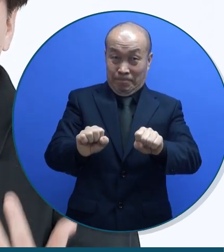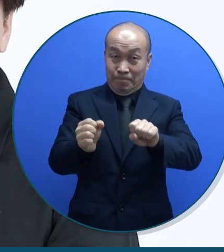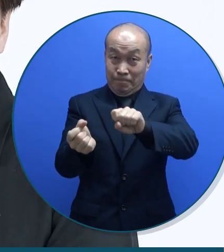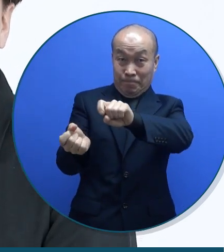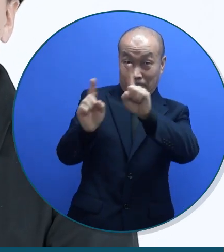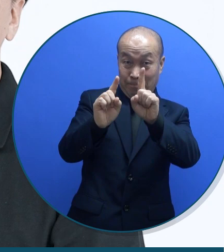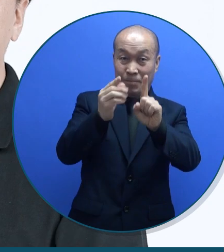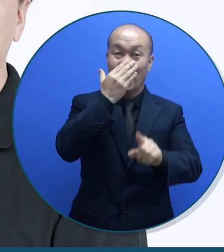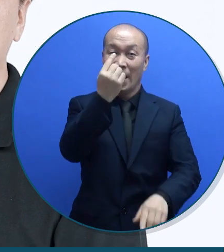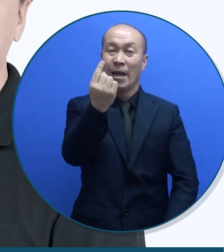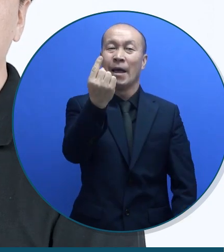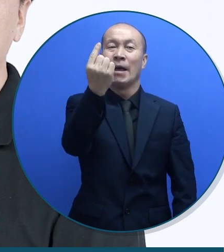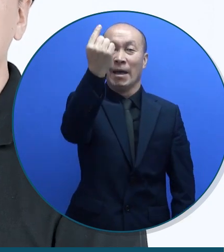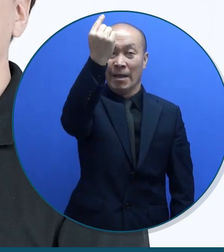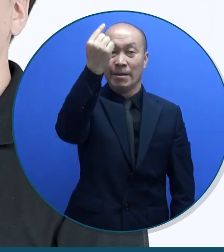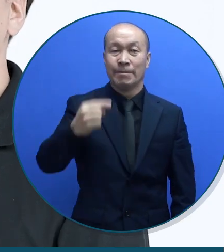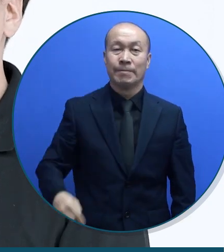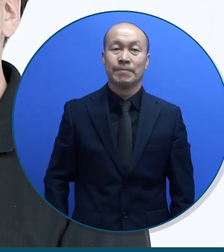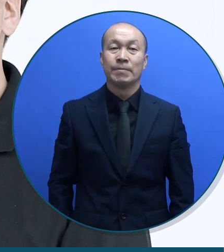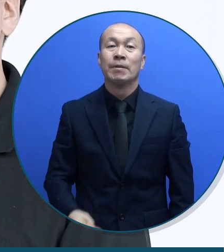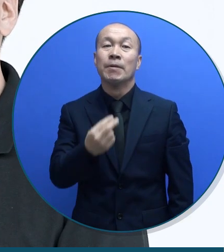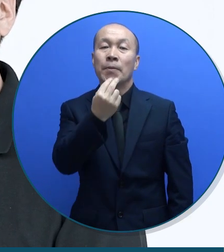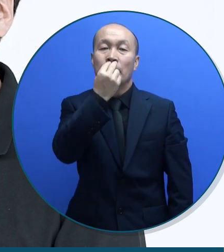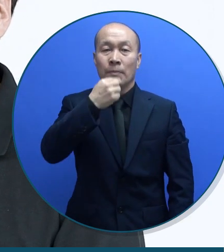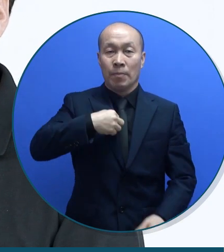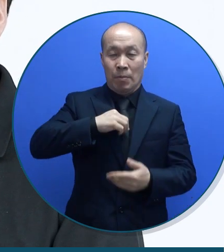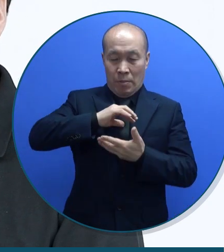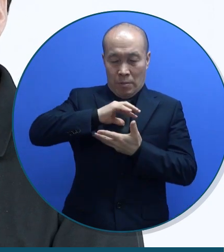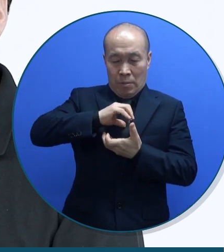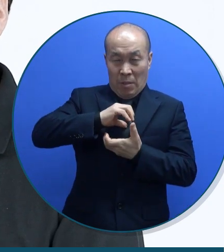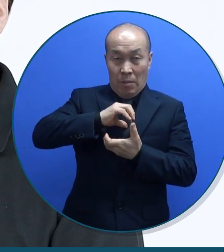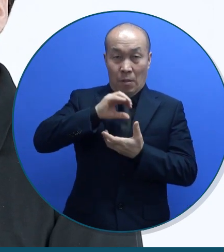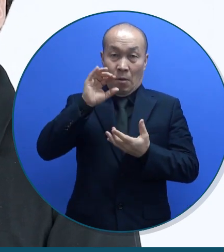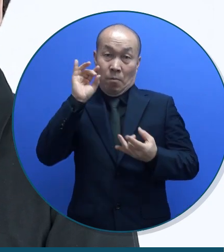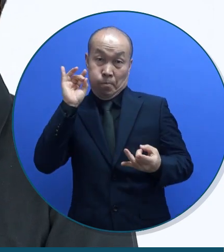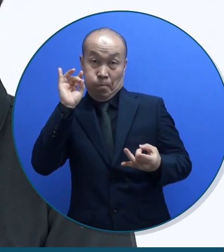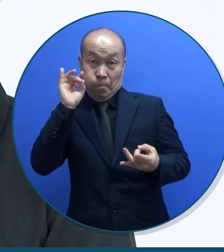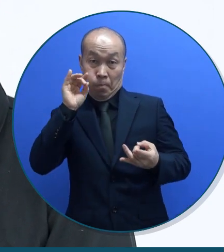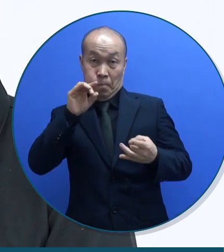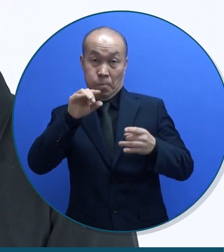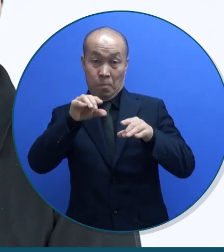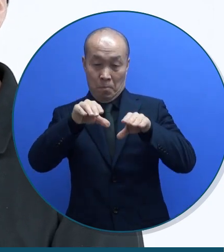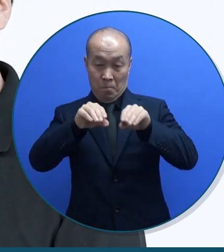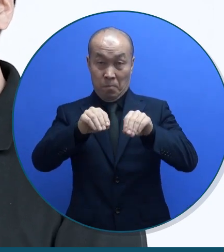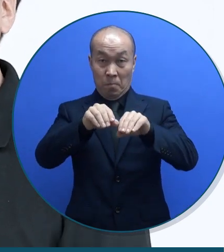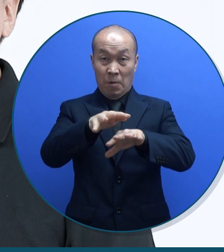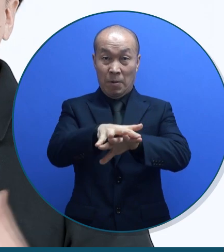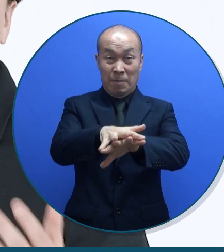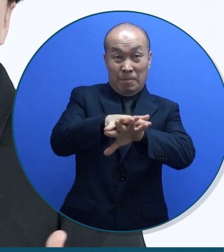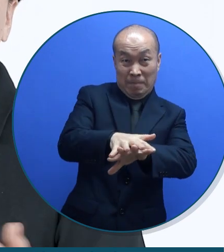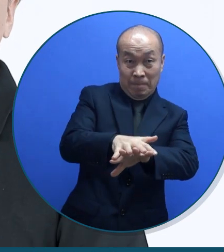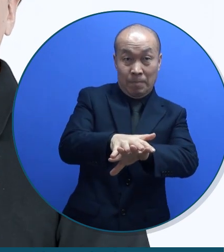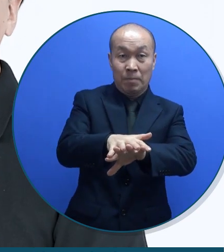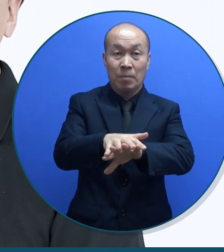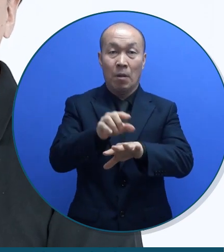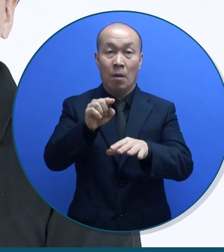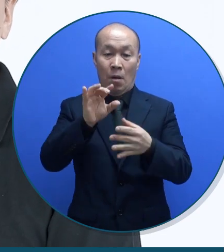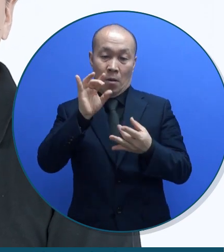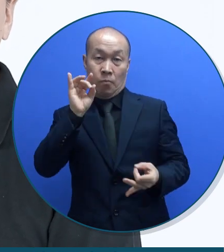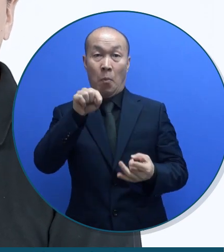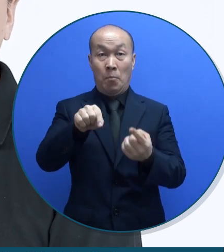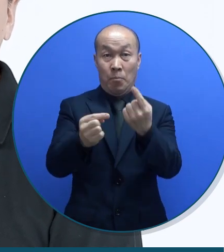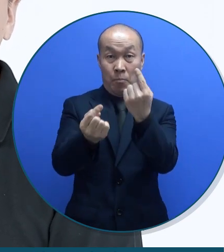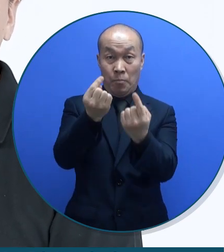가능성이 높아집니다. 인공호흡을 하지 않고 가슴 압박만 하더라도 아무것도 하지